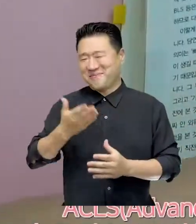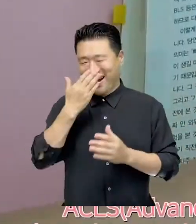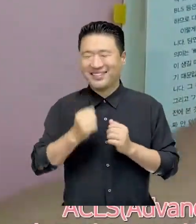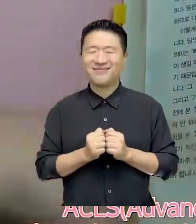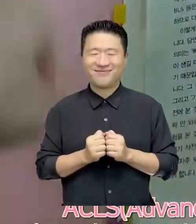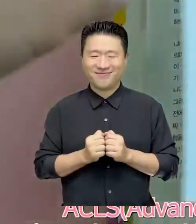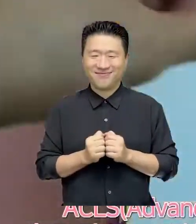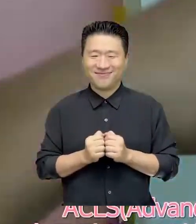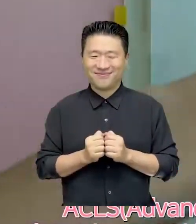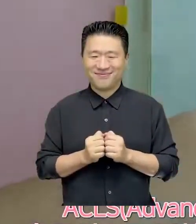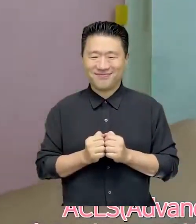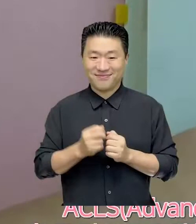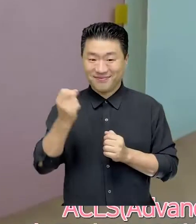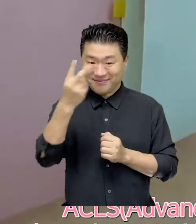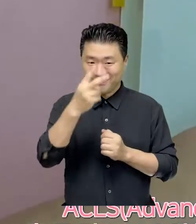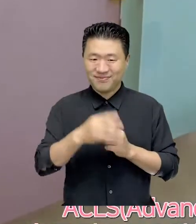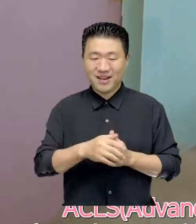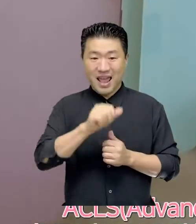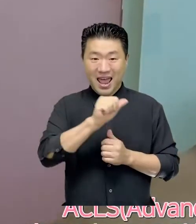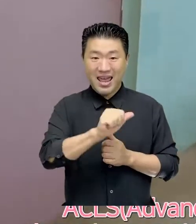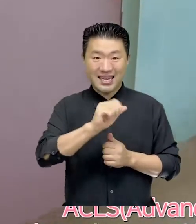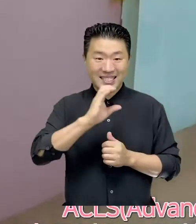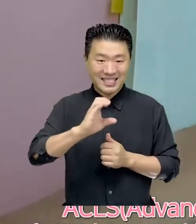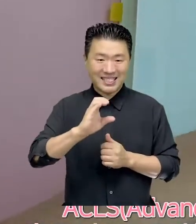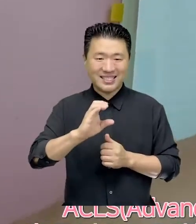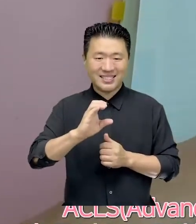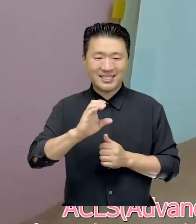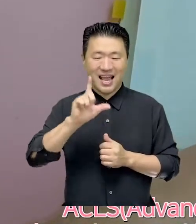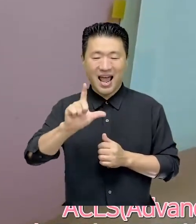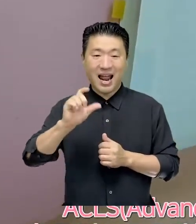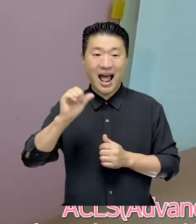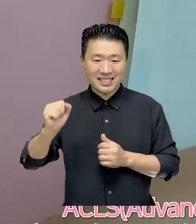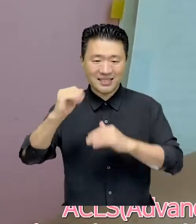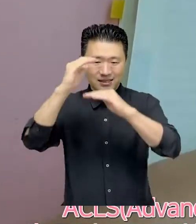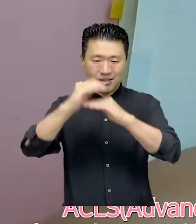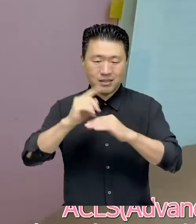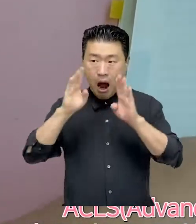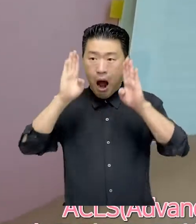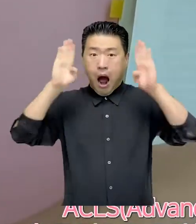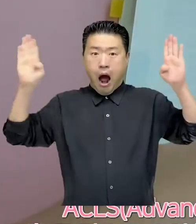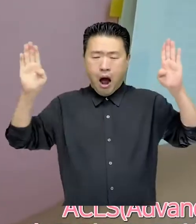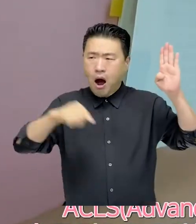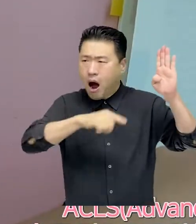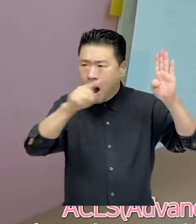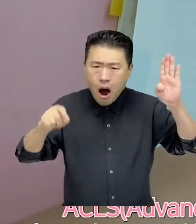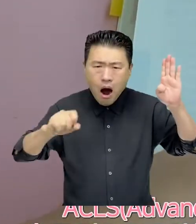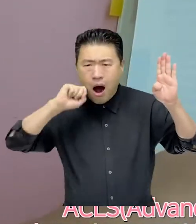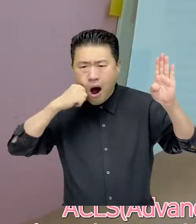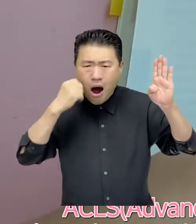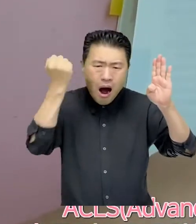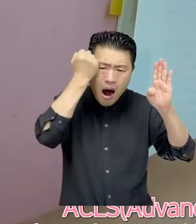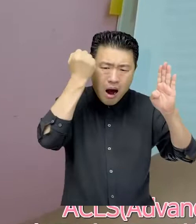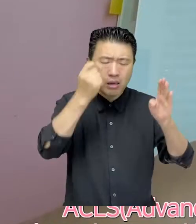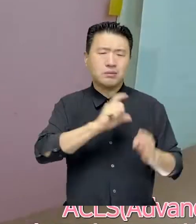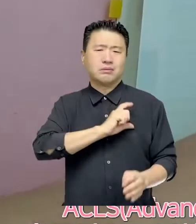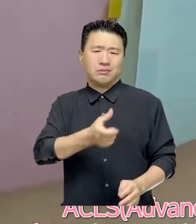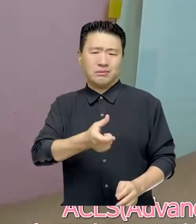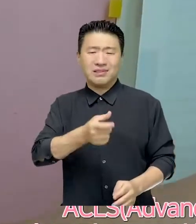있었어요. 그리고 ACLS라고 굉장히 범위도 넓고 어려운